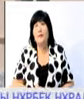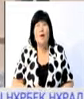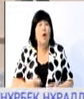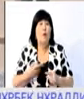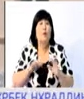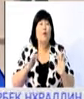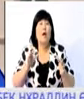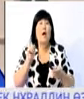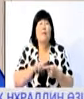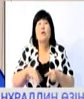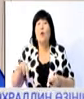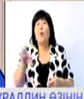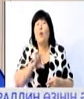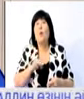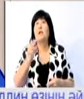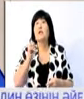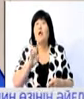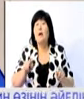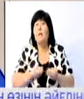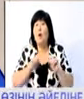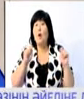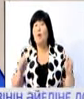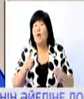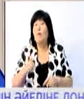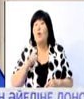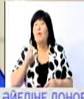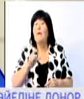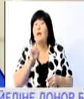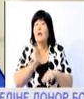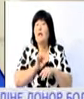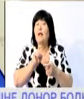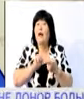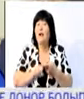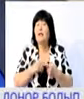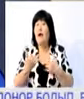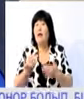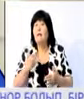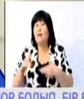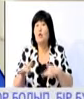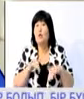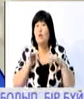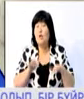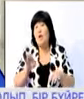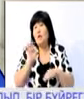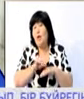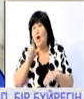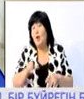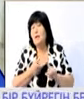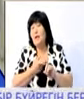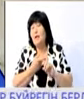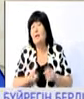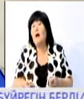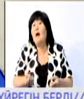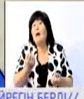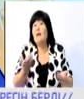Осы оқиғаға байланысты облыстарына штаб құрылды. Ауру ошағында мамандар эпидемияға қарсы және алдын алу шараларын жүргізіп жатыр. Науқастың инфекцияны